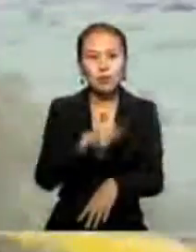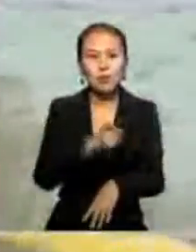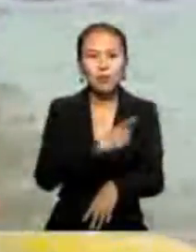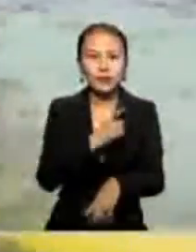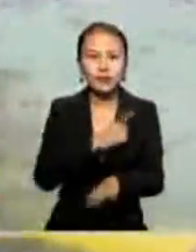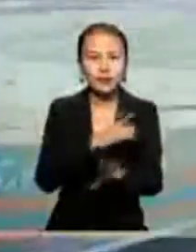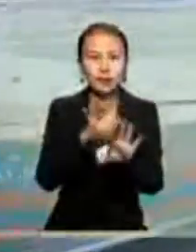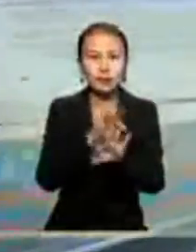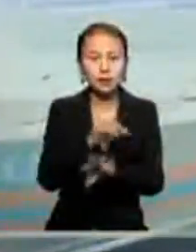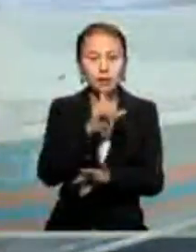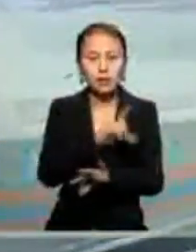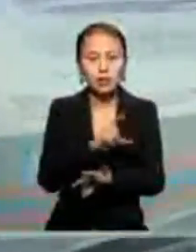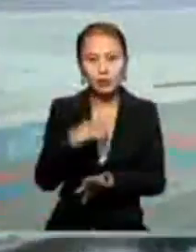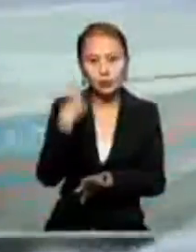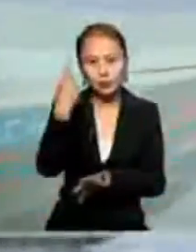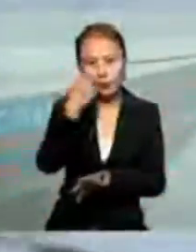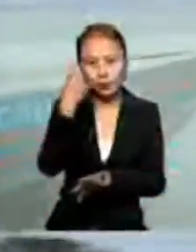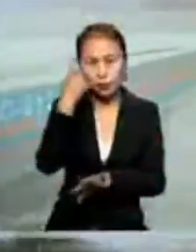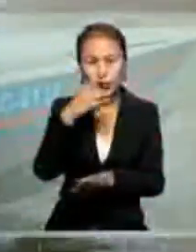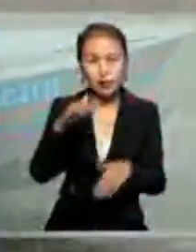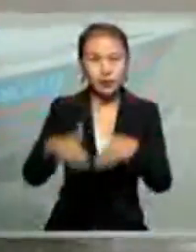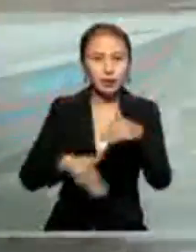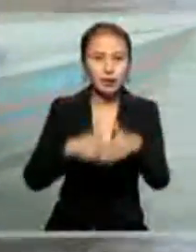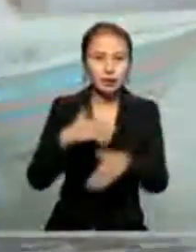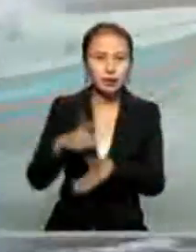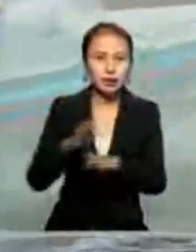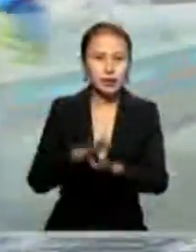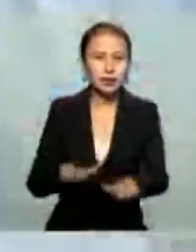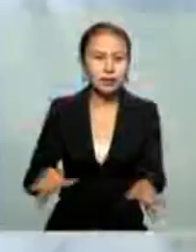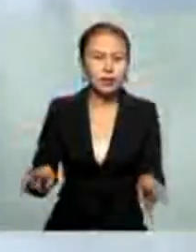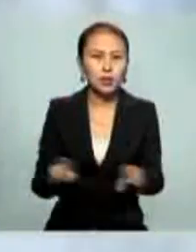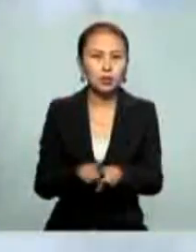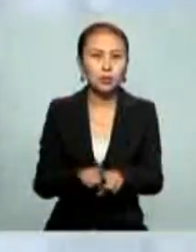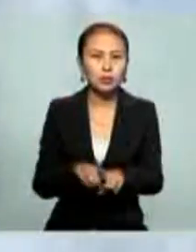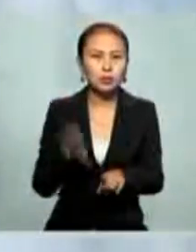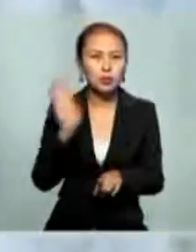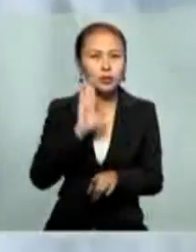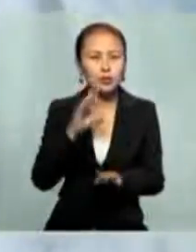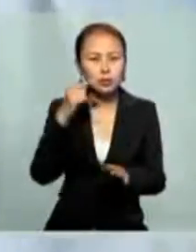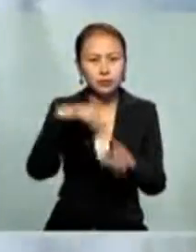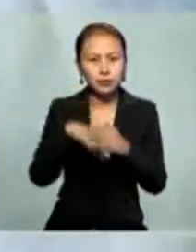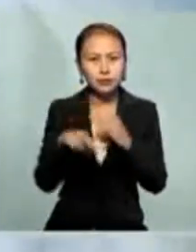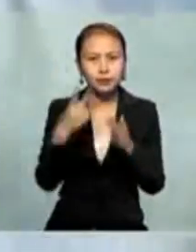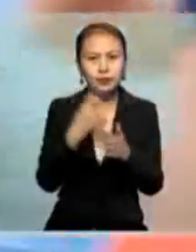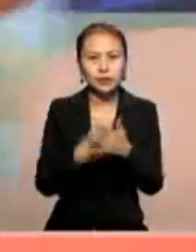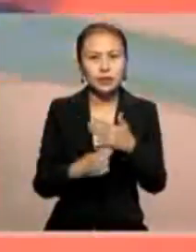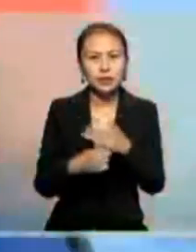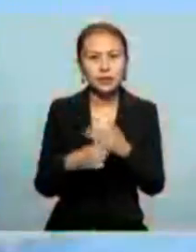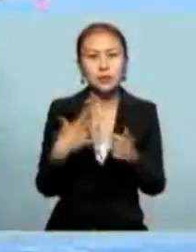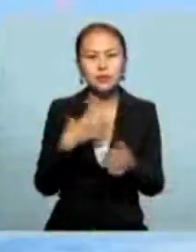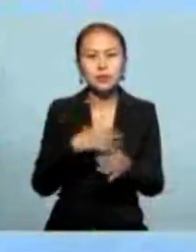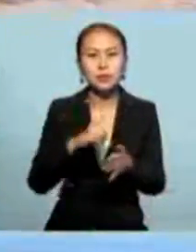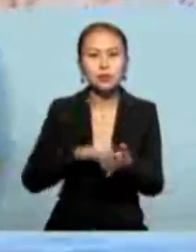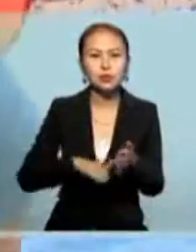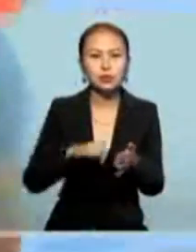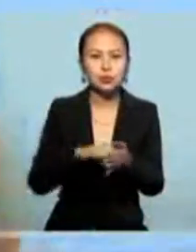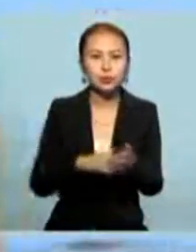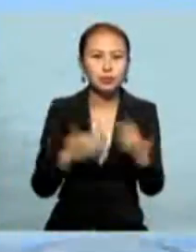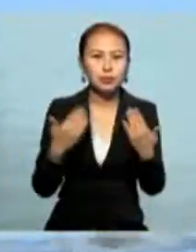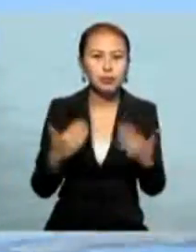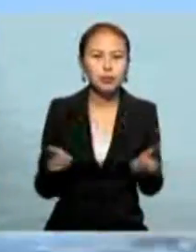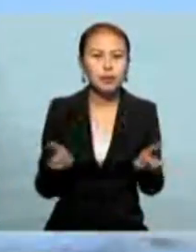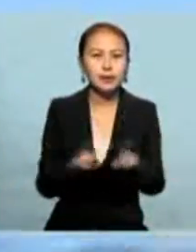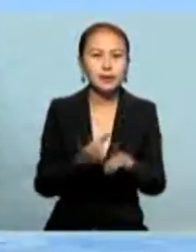мамандары жария етті. Адамдардың мас күйінде шомылуы мен балаларды қараусыз қалдырауы суға кетудің негізгі себебі дейді